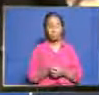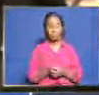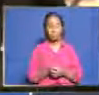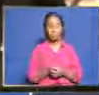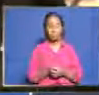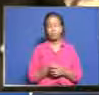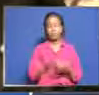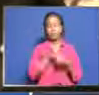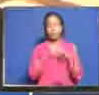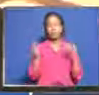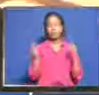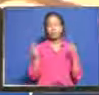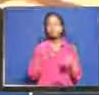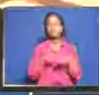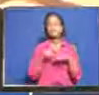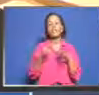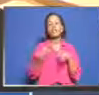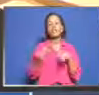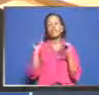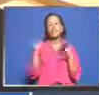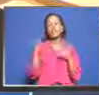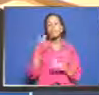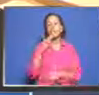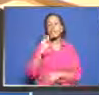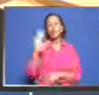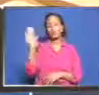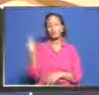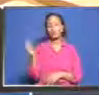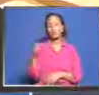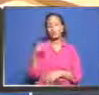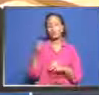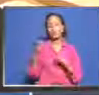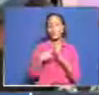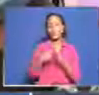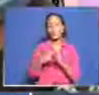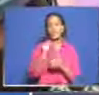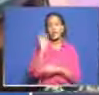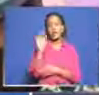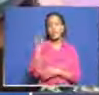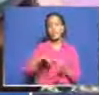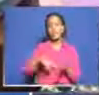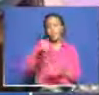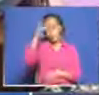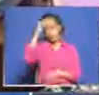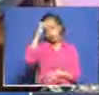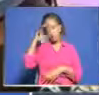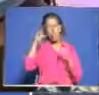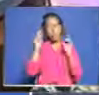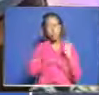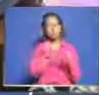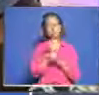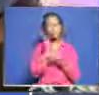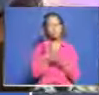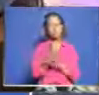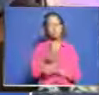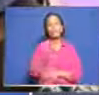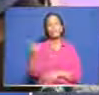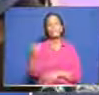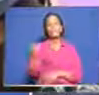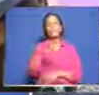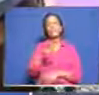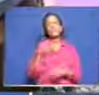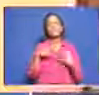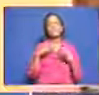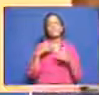as he awaits to be sworn in on June 8th, Koimburi wants the government to expedite a smooth process in Kiambai and Muguga villages,